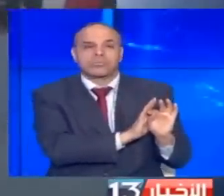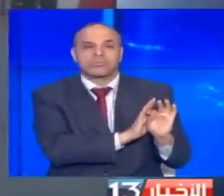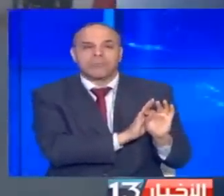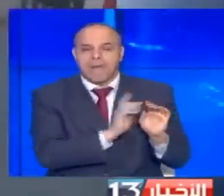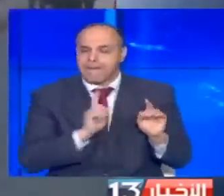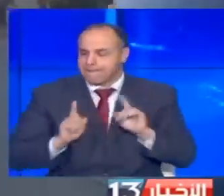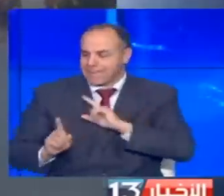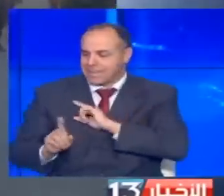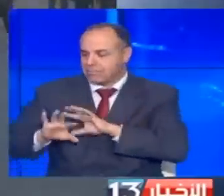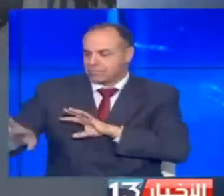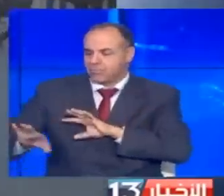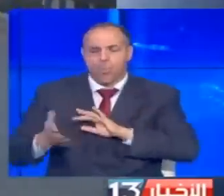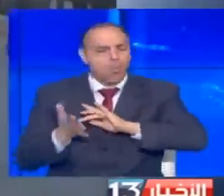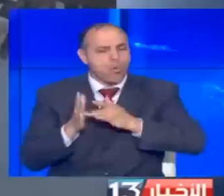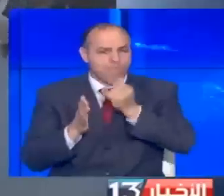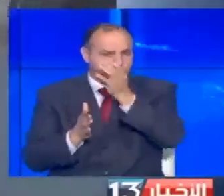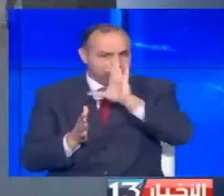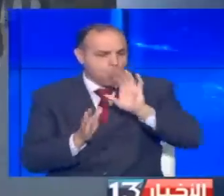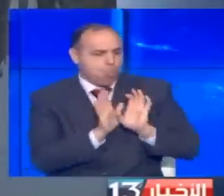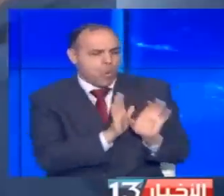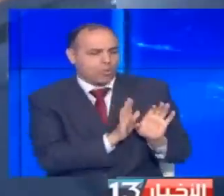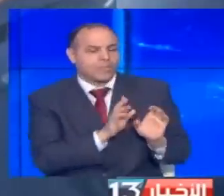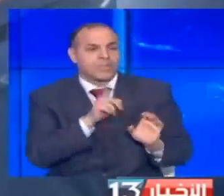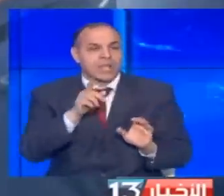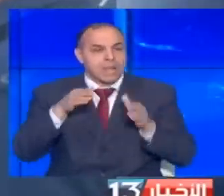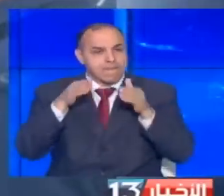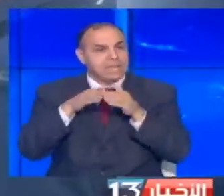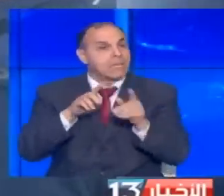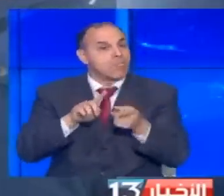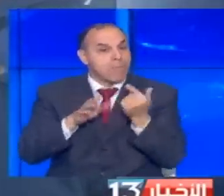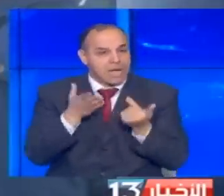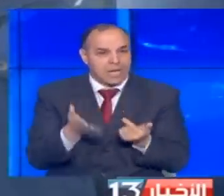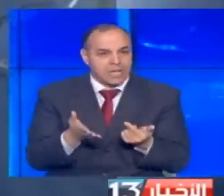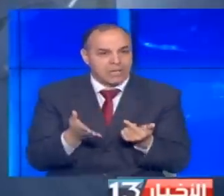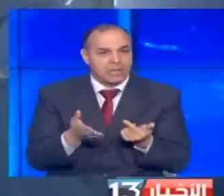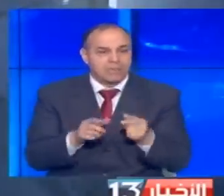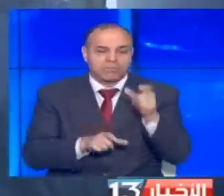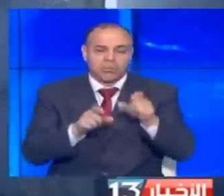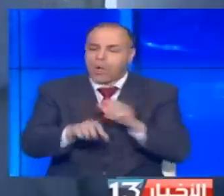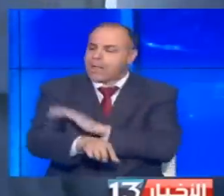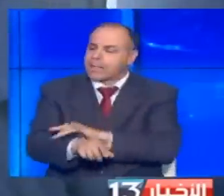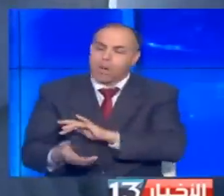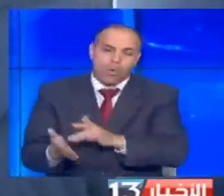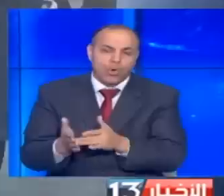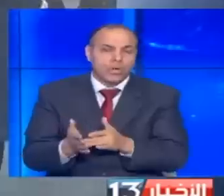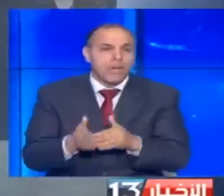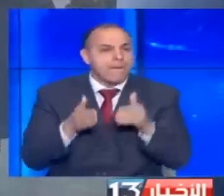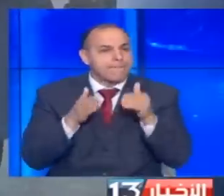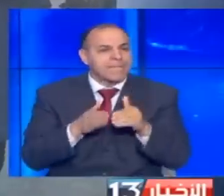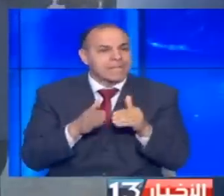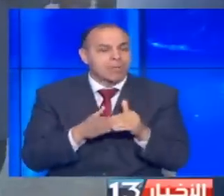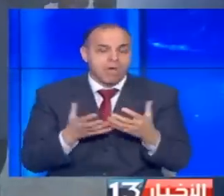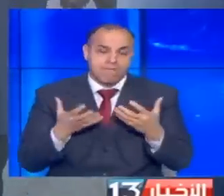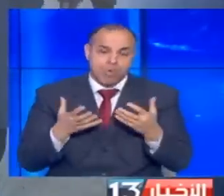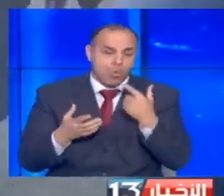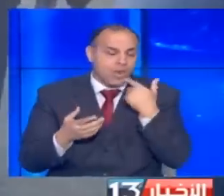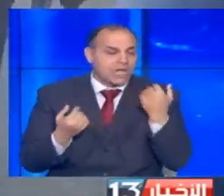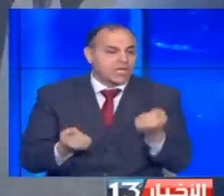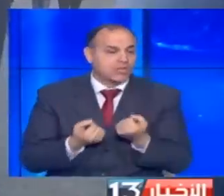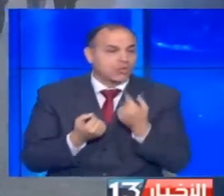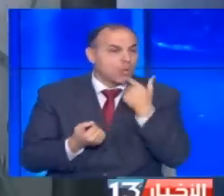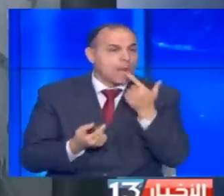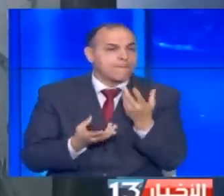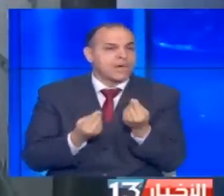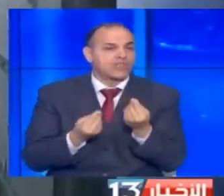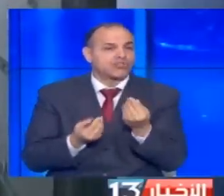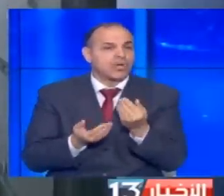لوجيستيا وماديا بات المطلب الاساسي لهؤلاء العمال مطلب يسنده ناشد ونفى عدد